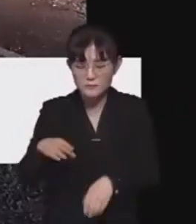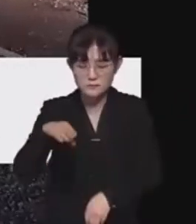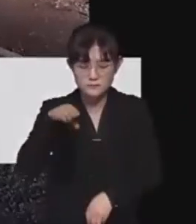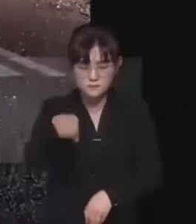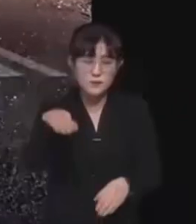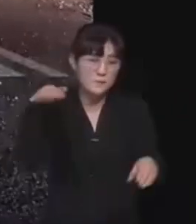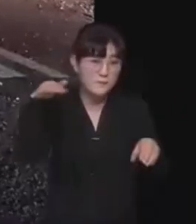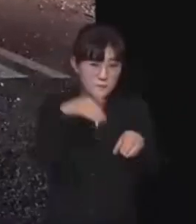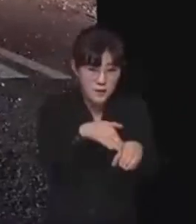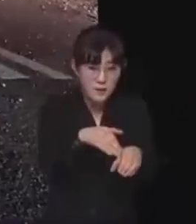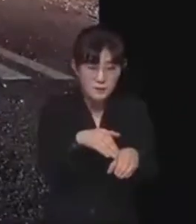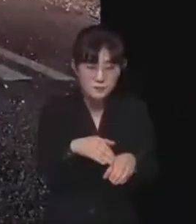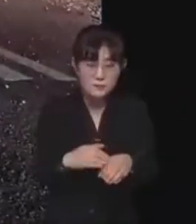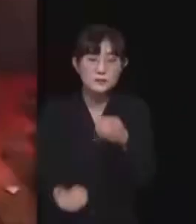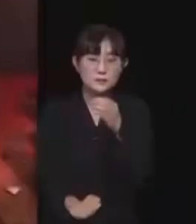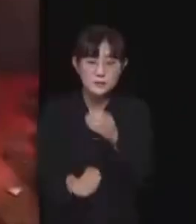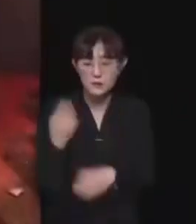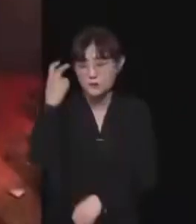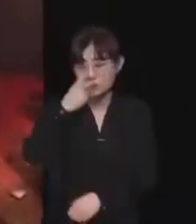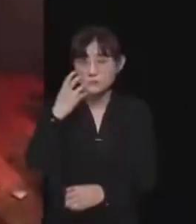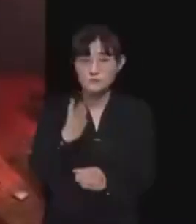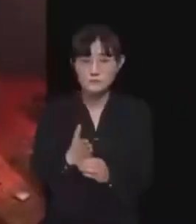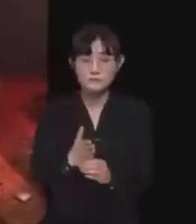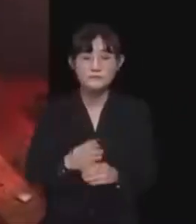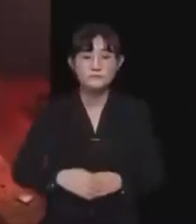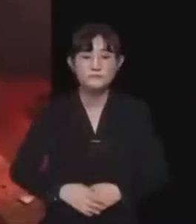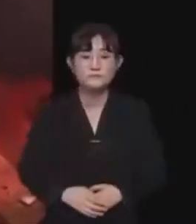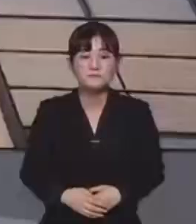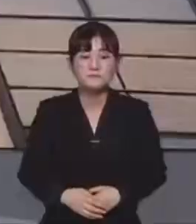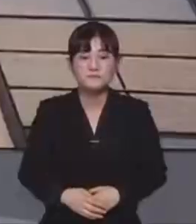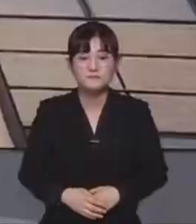보고 정확한 사고 경위를 조사하고 있습니다.